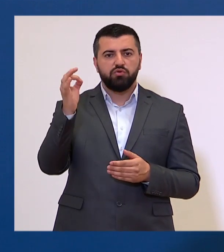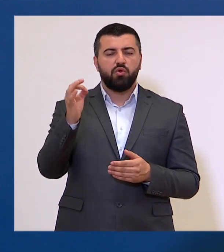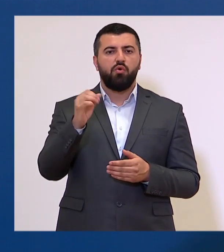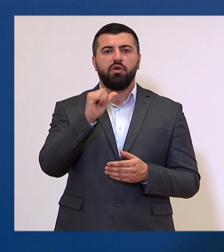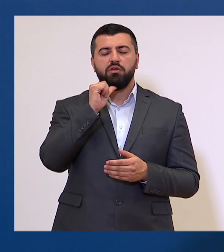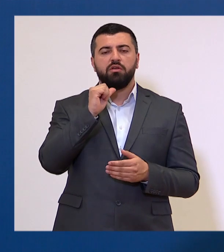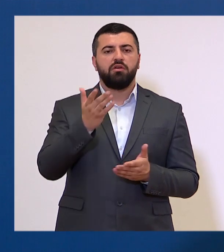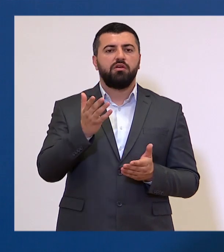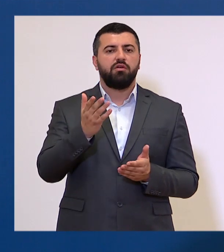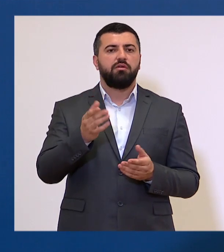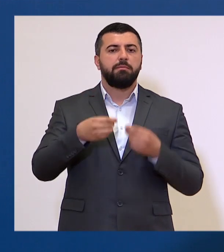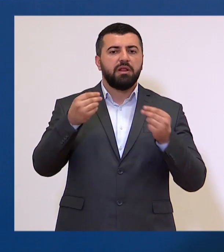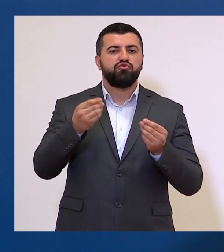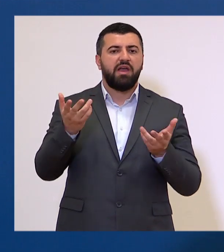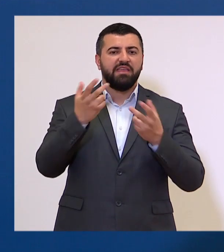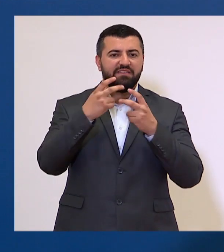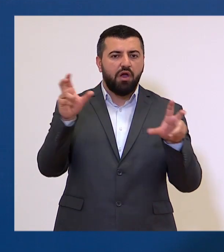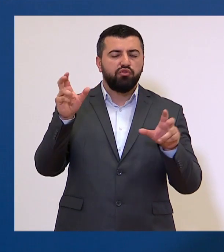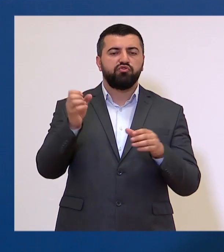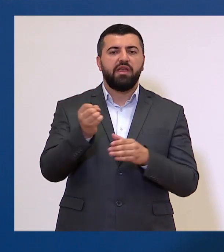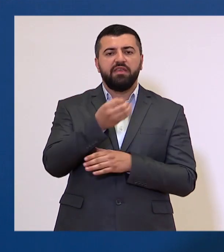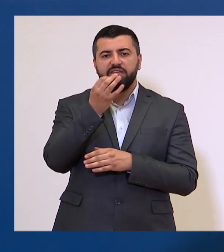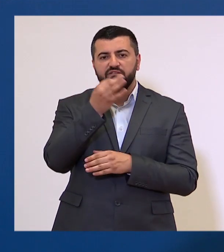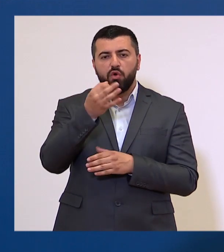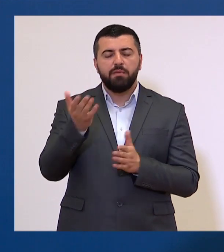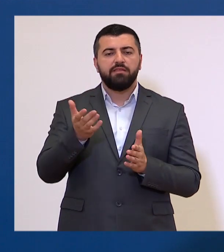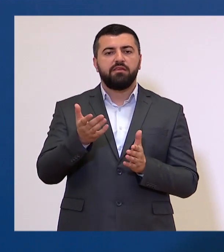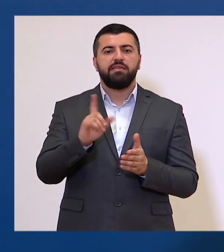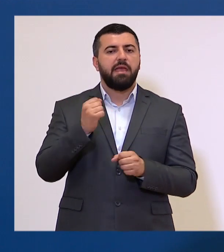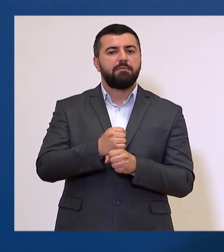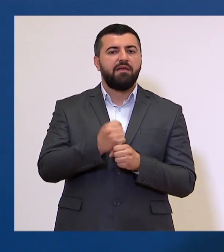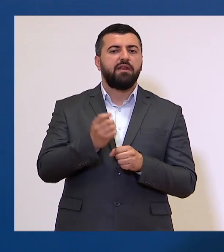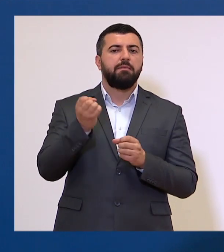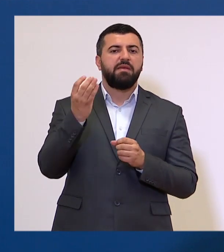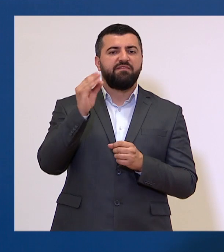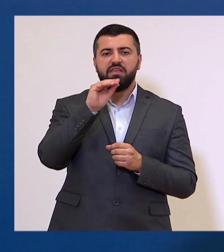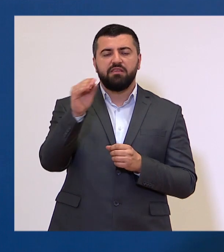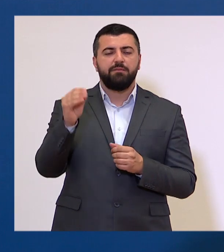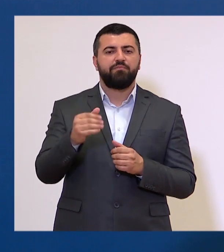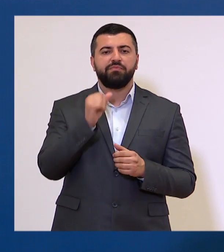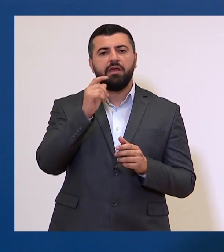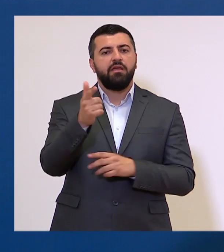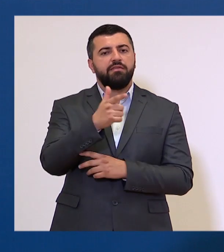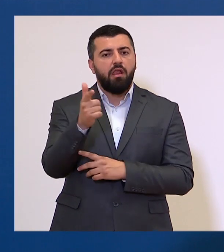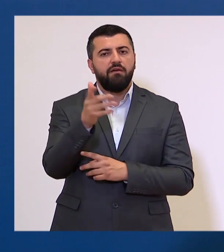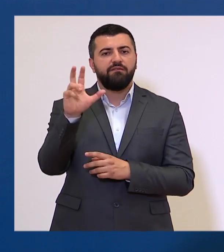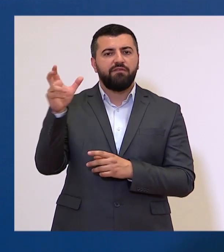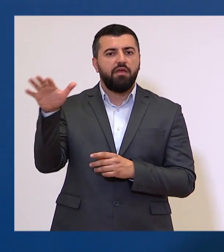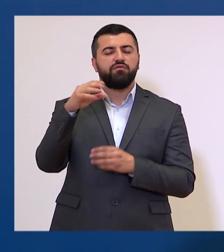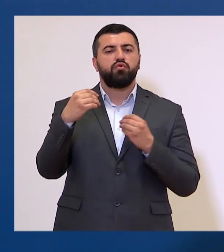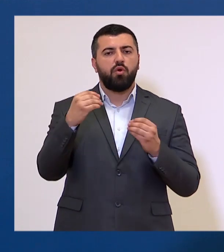i oslanjajući se na zvanične izvore i ne praveći špekulacije. I mediji su tu odigrali